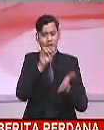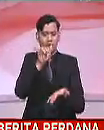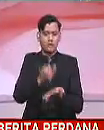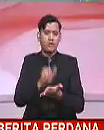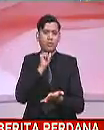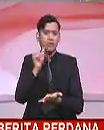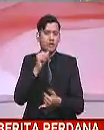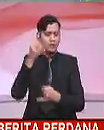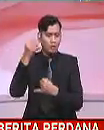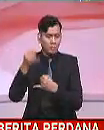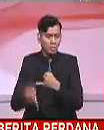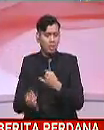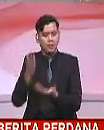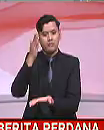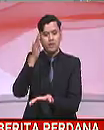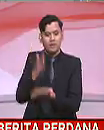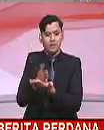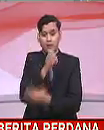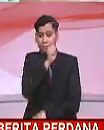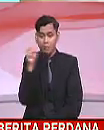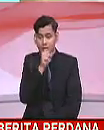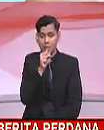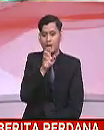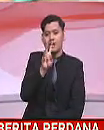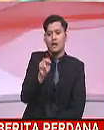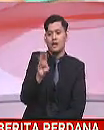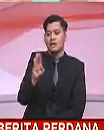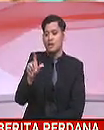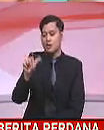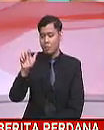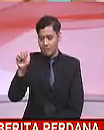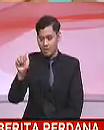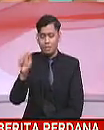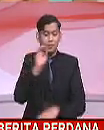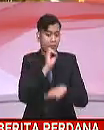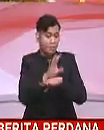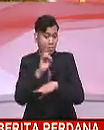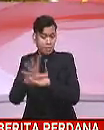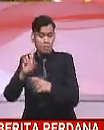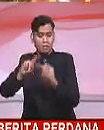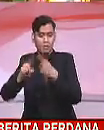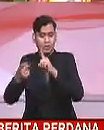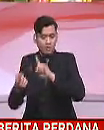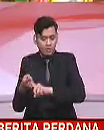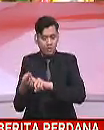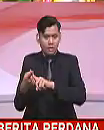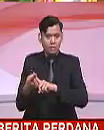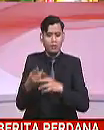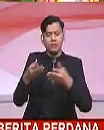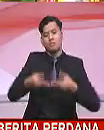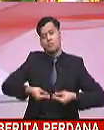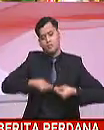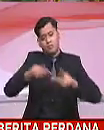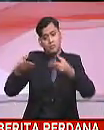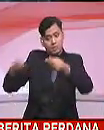titik noktah untuknya berhenti menyanyi. Nabila turut berpesan kepada rakan selebriti supaya memberi semangat dan tidak menjatuhkan